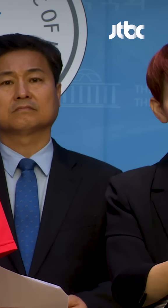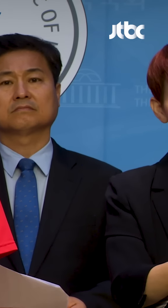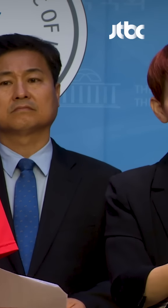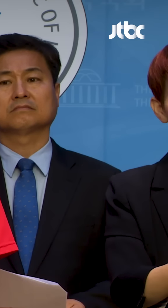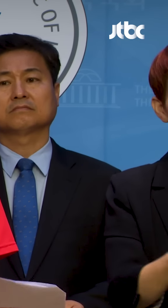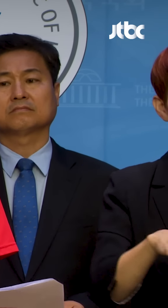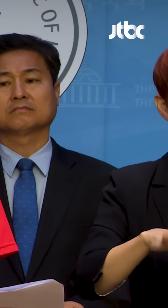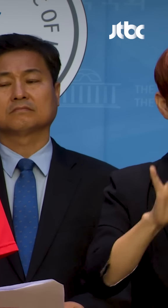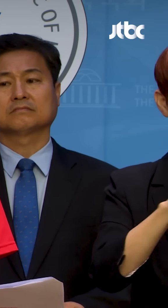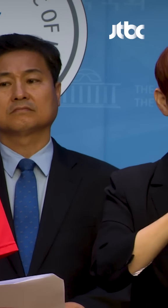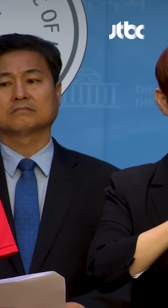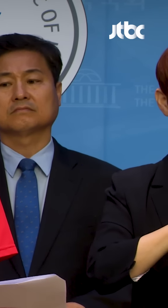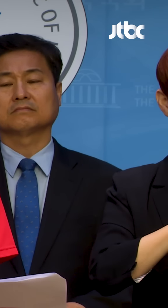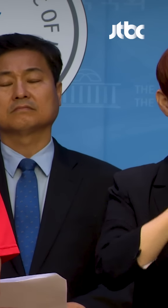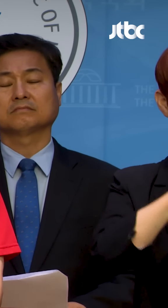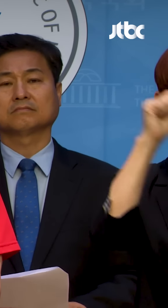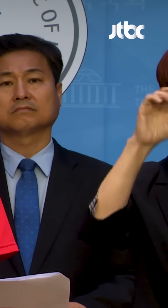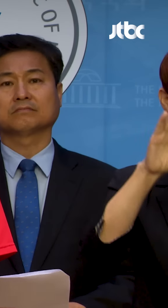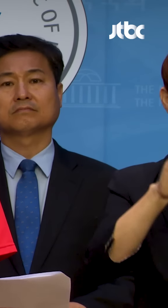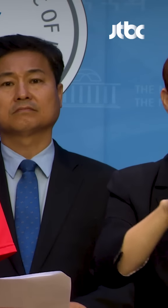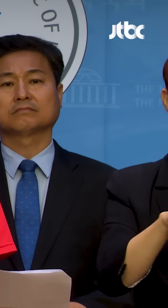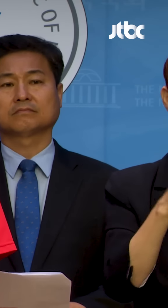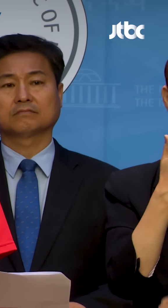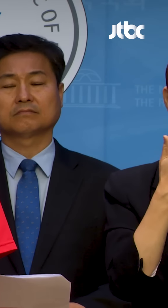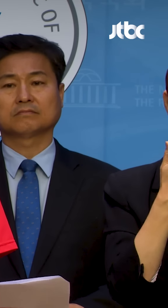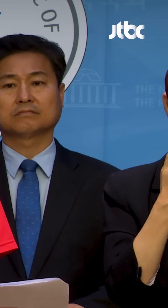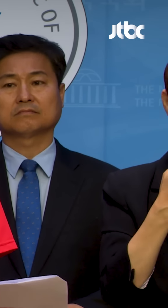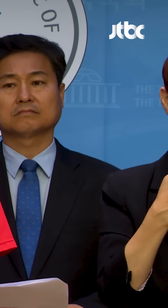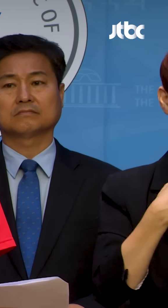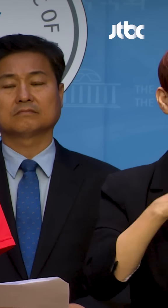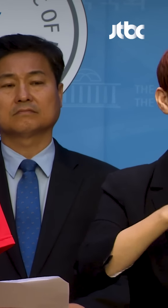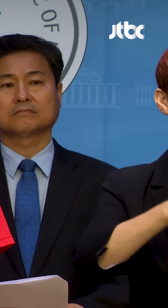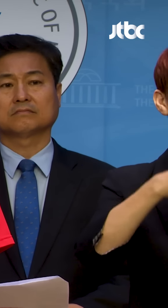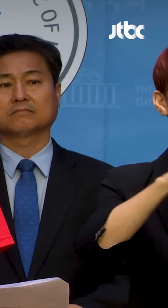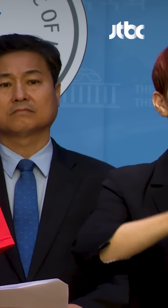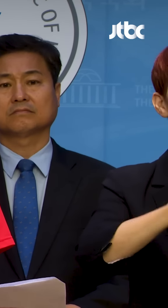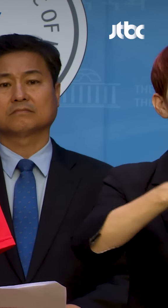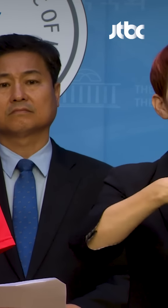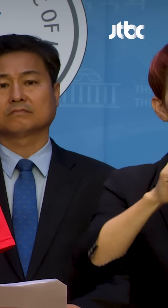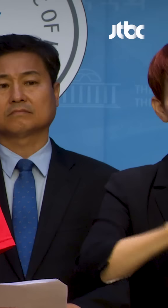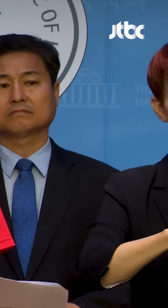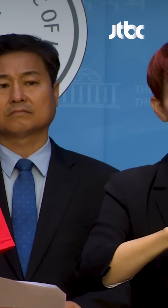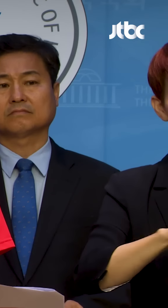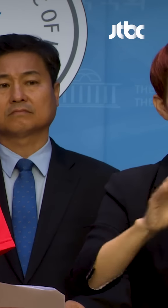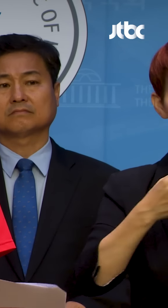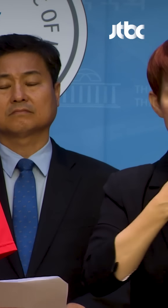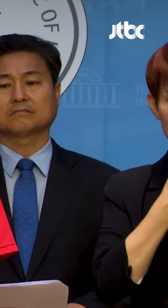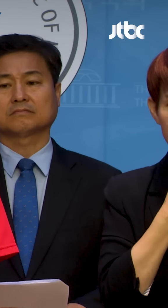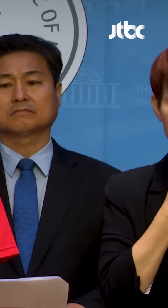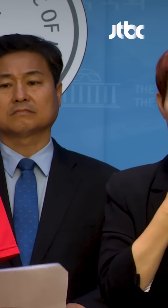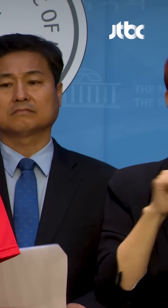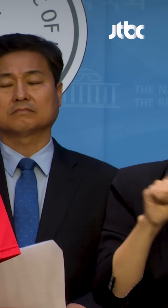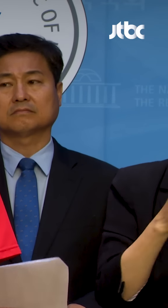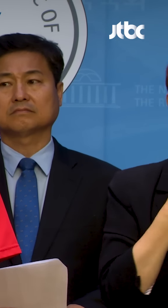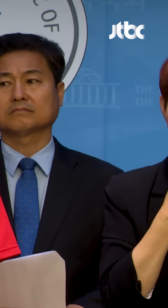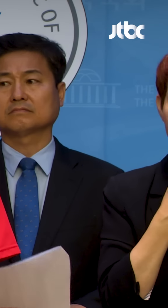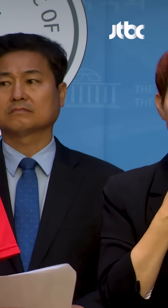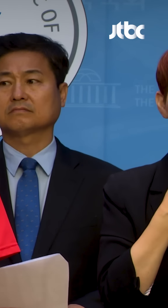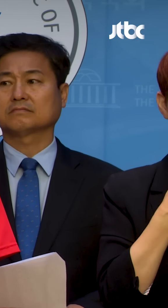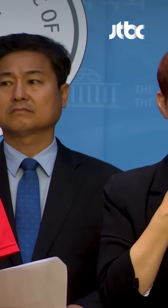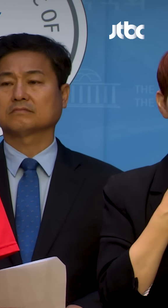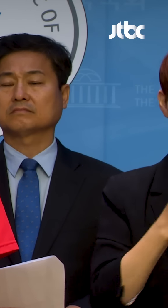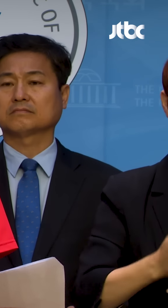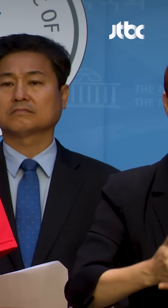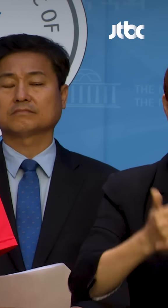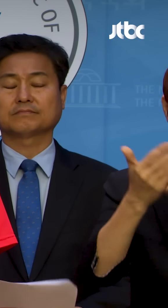초선 의원 첫 당선될 때에 그 순수하고 열정적이고 어떻게든 국민의 민의를 철저하게